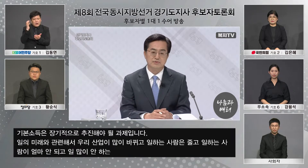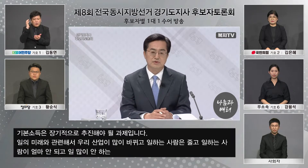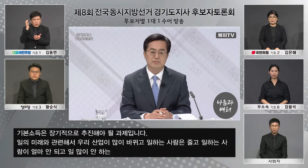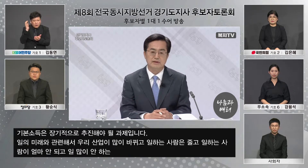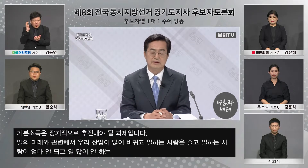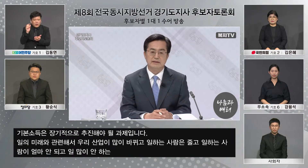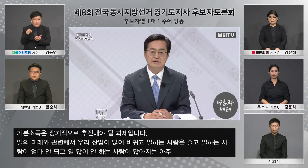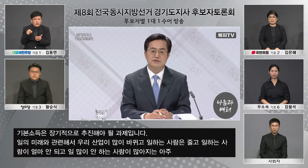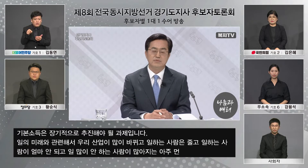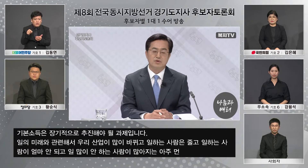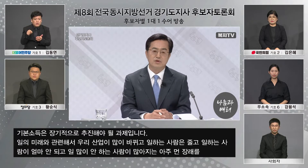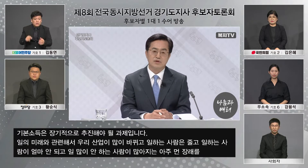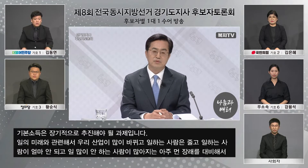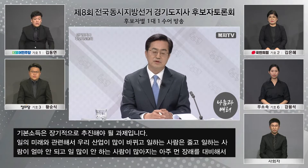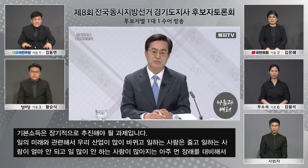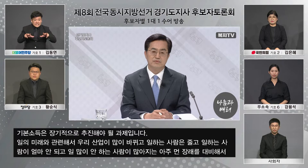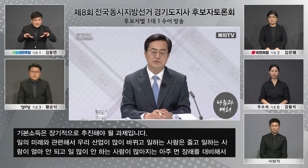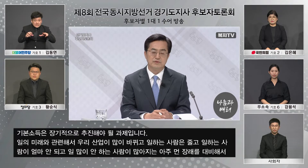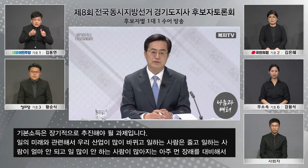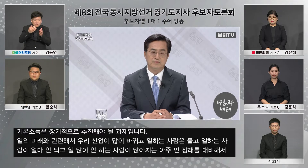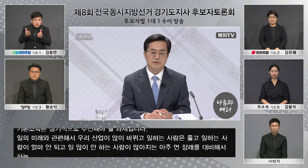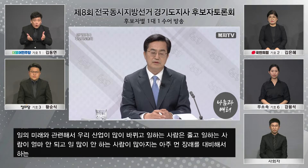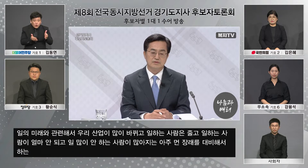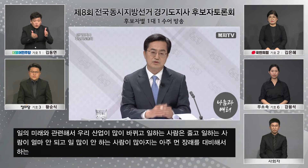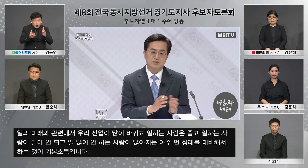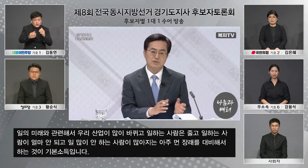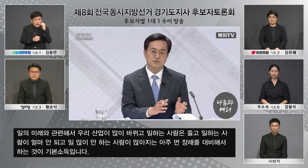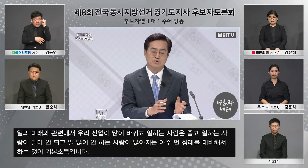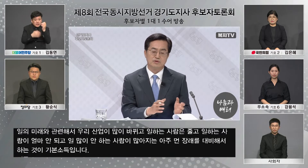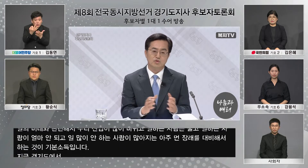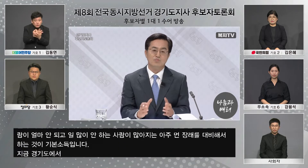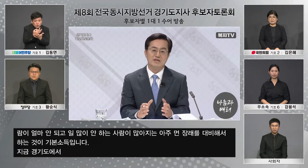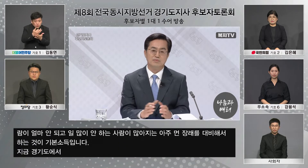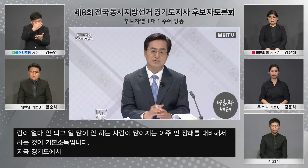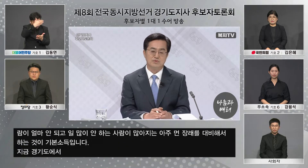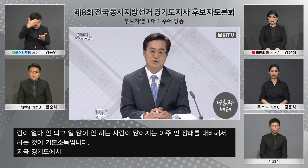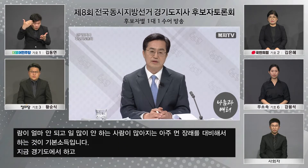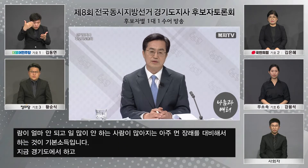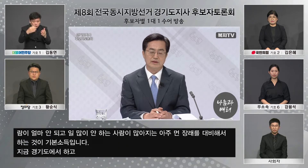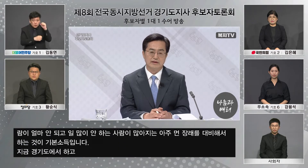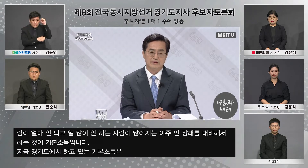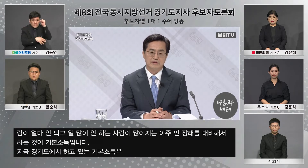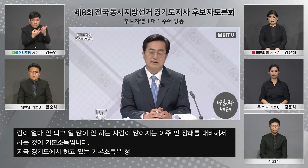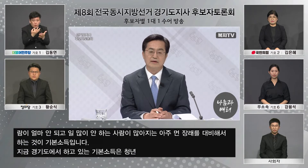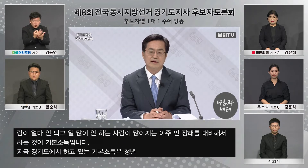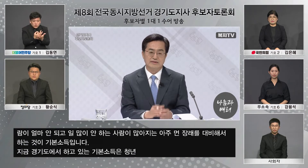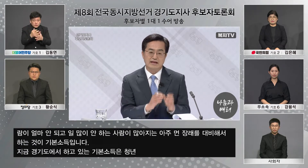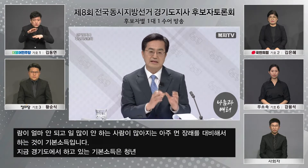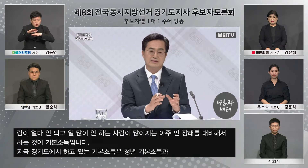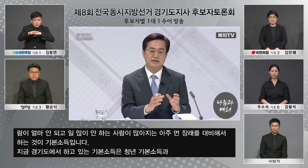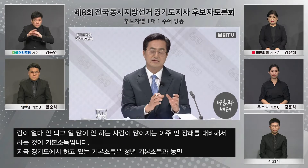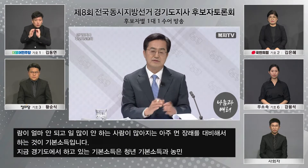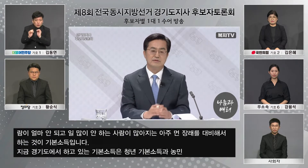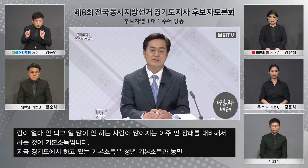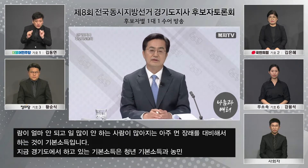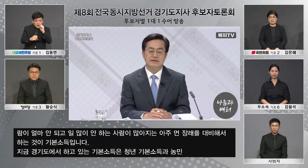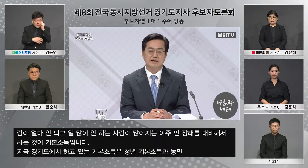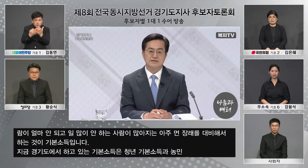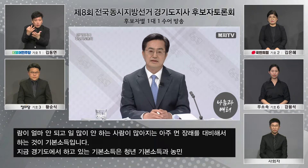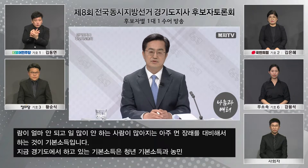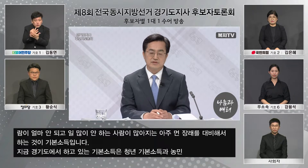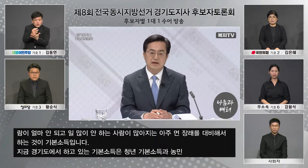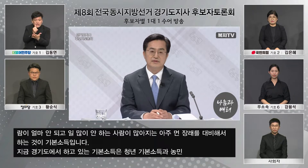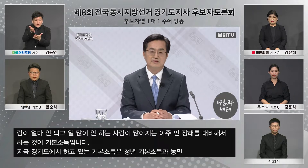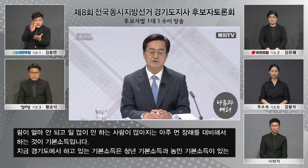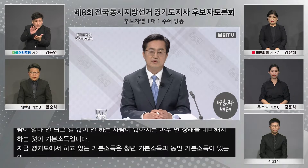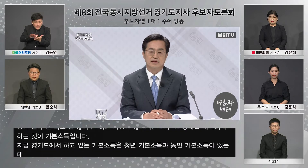것이 기본소득입니다. 지금 경기도에서 하고 있는 기본소득은 청년 기본소득과 농민 기본소득이 있는데 타겟팅에서 이